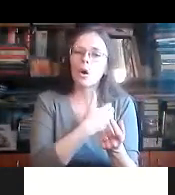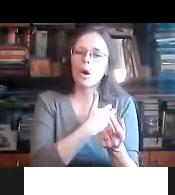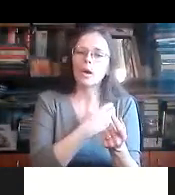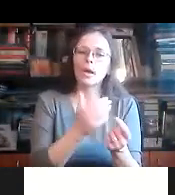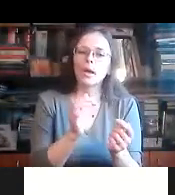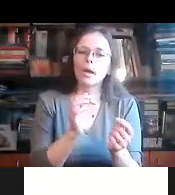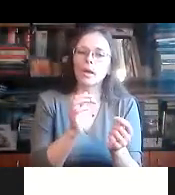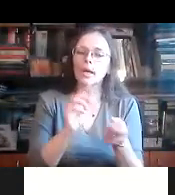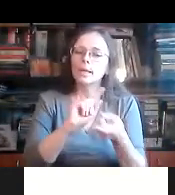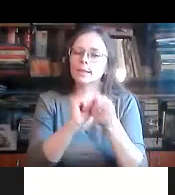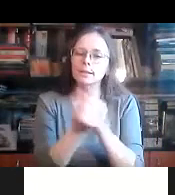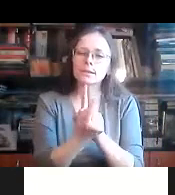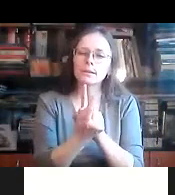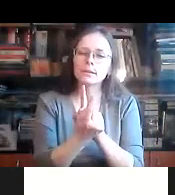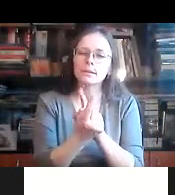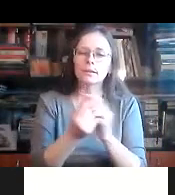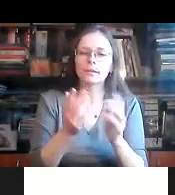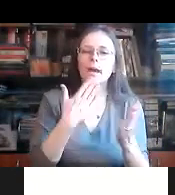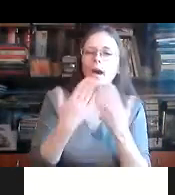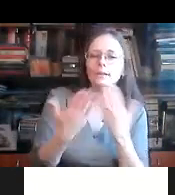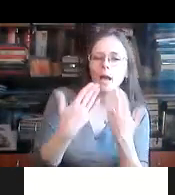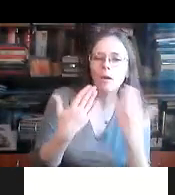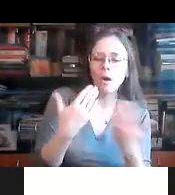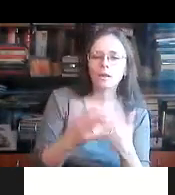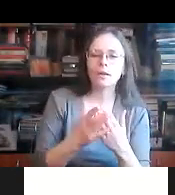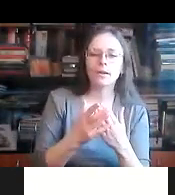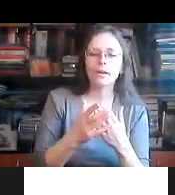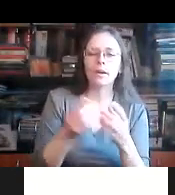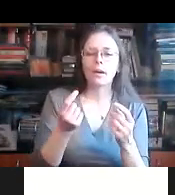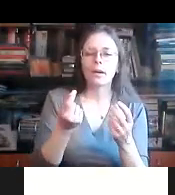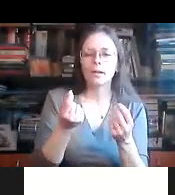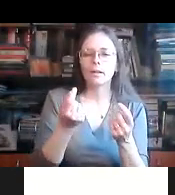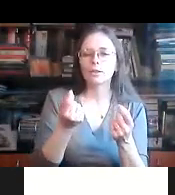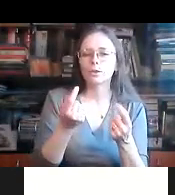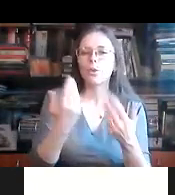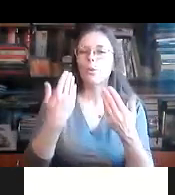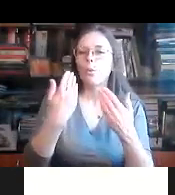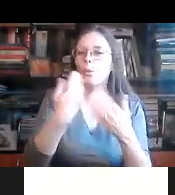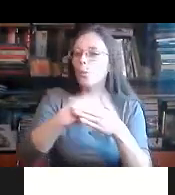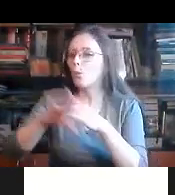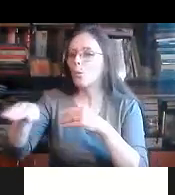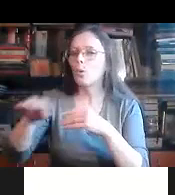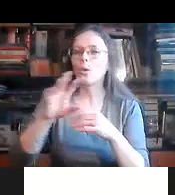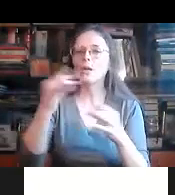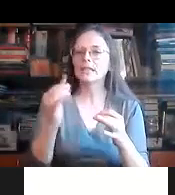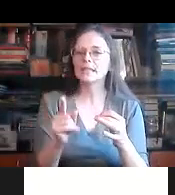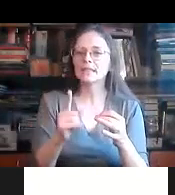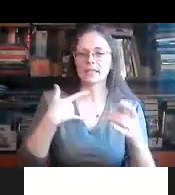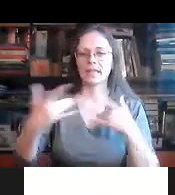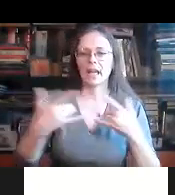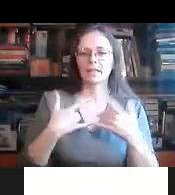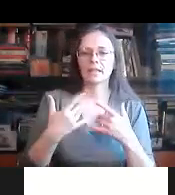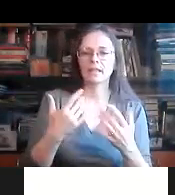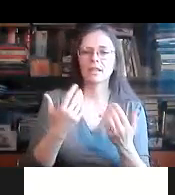изменить русло, немножко чуть-чуть от театра в сторону, потому что я вижу с нами нашего коллегу